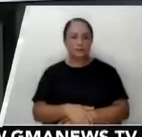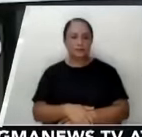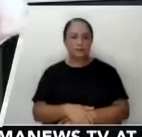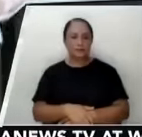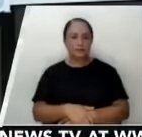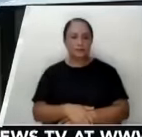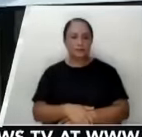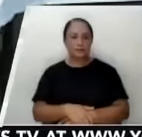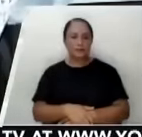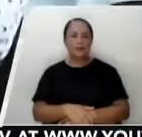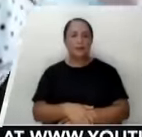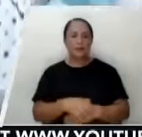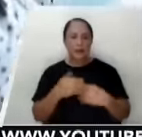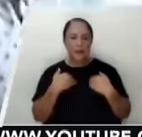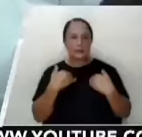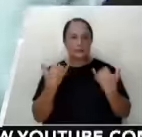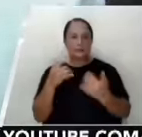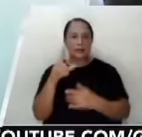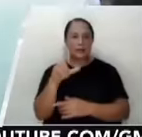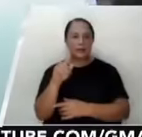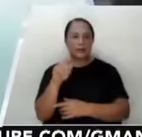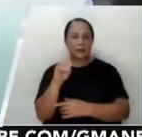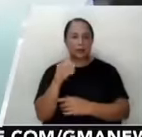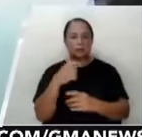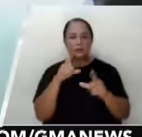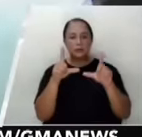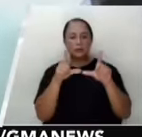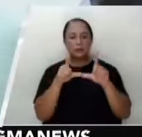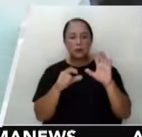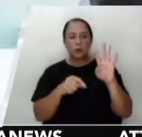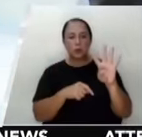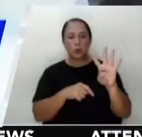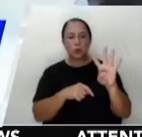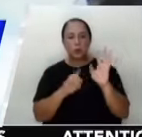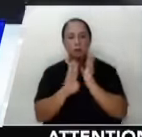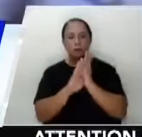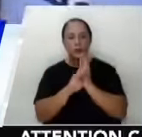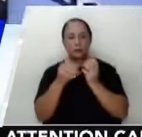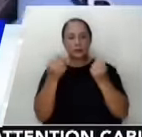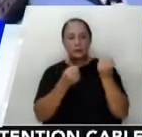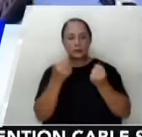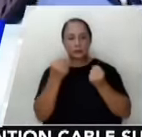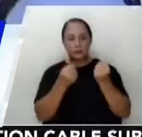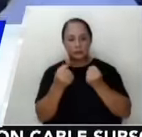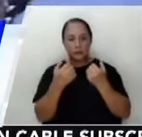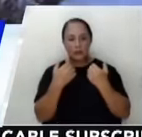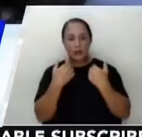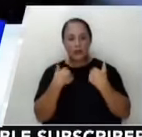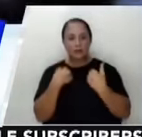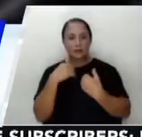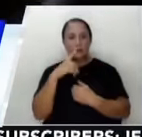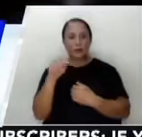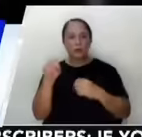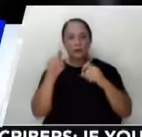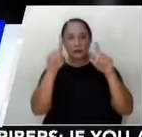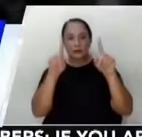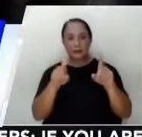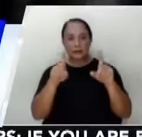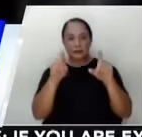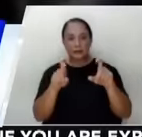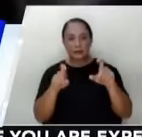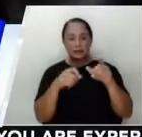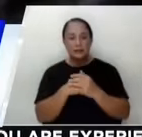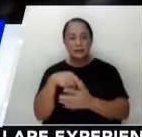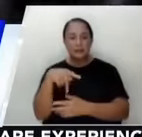Hawak ngayon ng LTO ang lisensya ng 4 na bus driver na isinailalim sa biglaang random drug test dito sa PITX